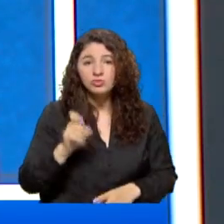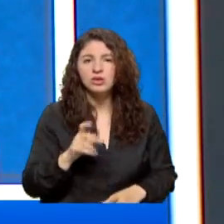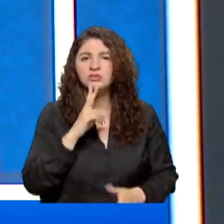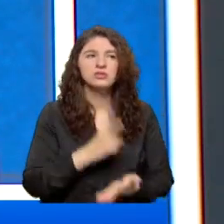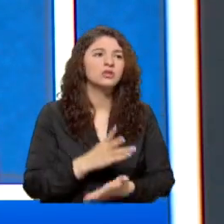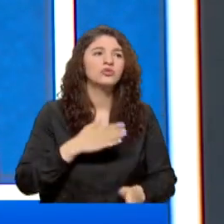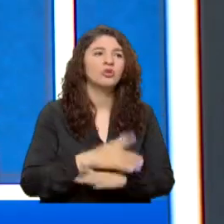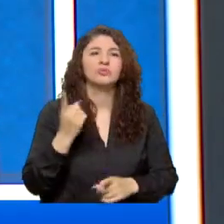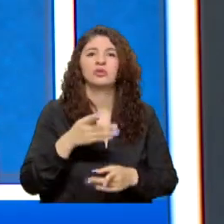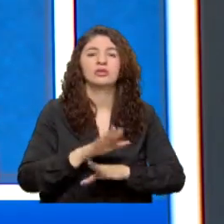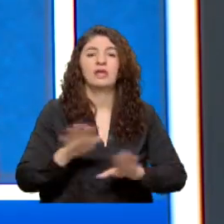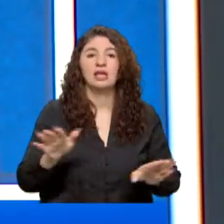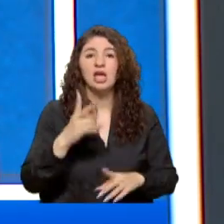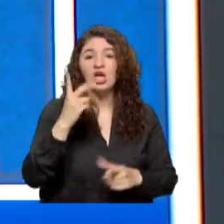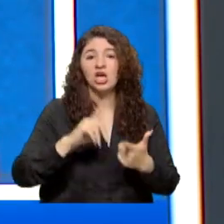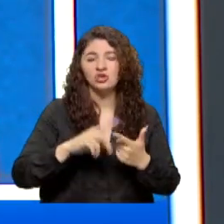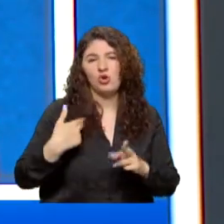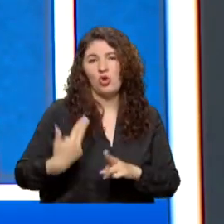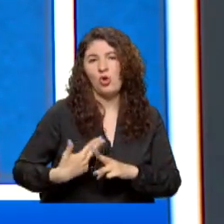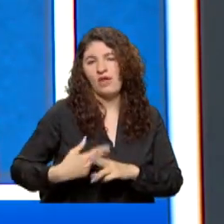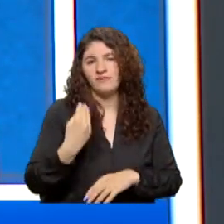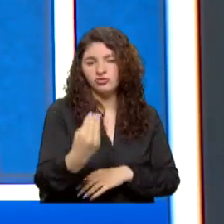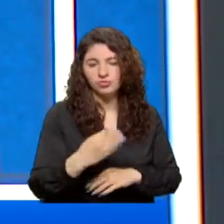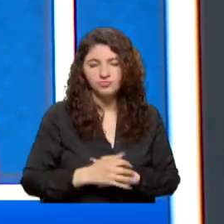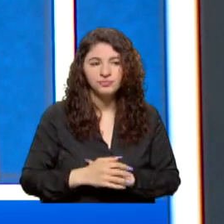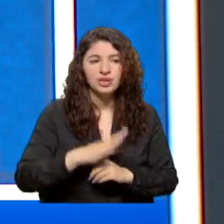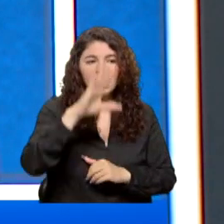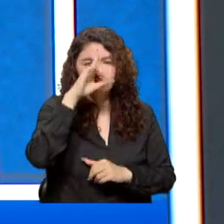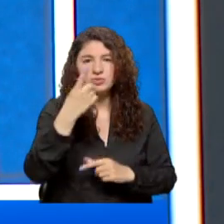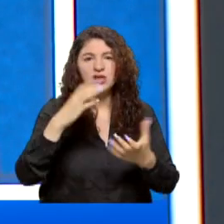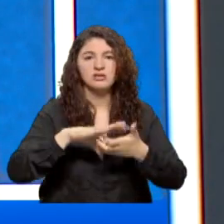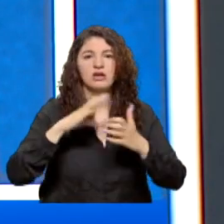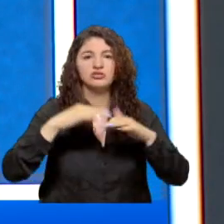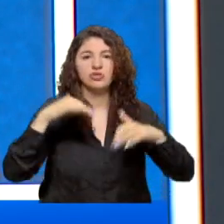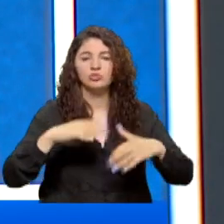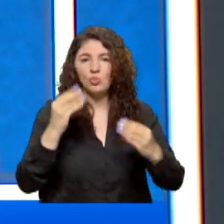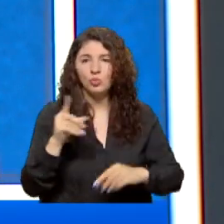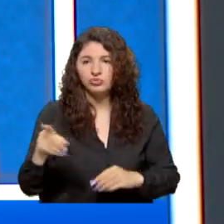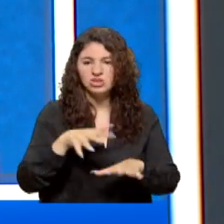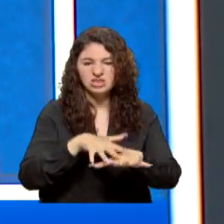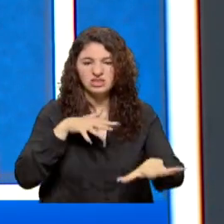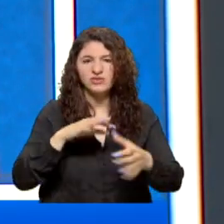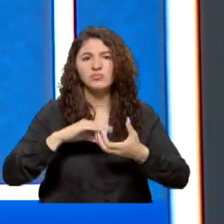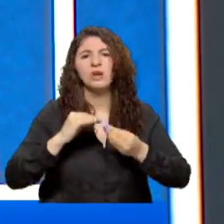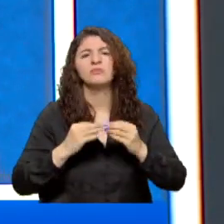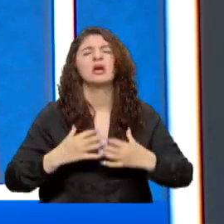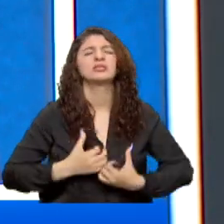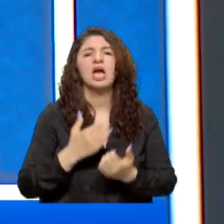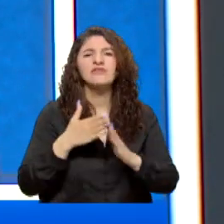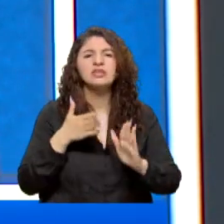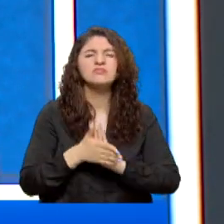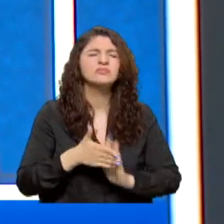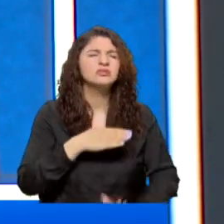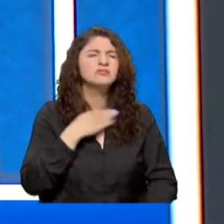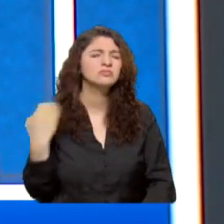yatırımı Kesinlikle doğru bir yatırım değil ikinci örnek vereceğim İstanbul'da bir kar yağışı oldu trafik krizi yaşandı insanlar